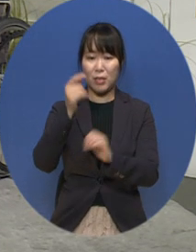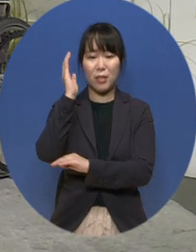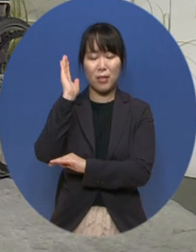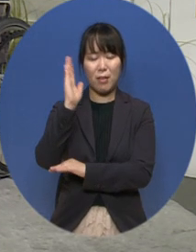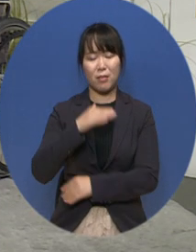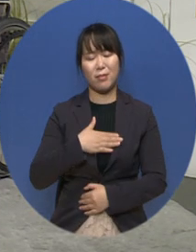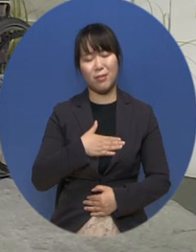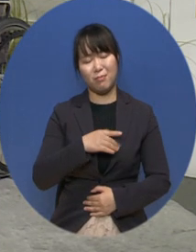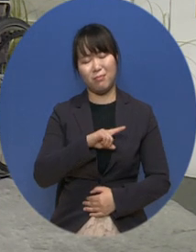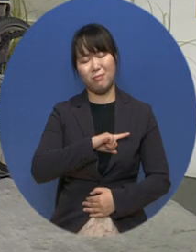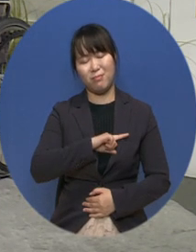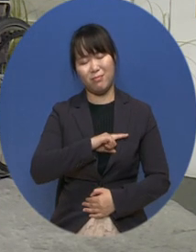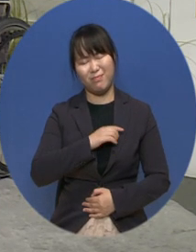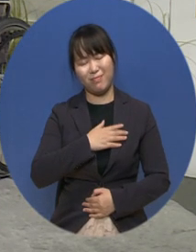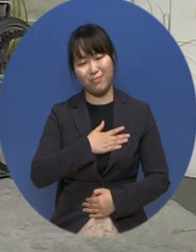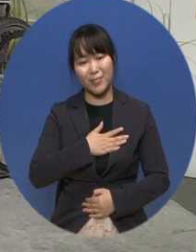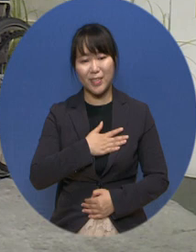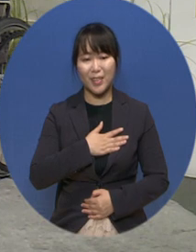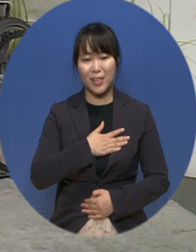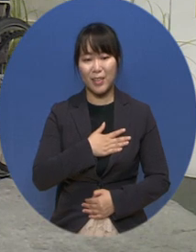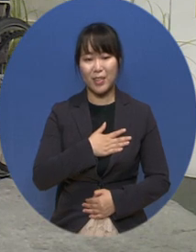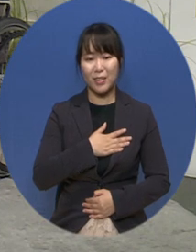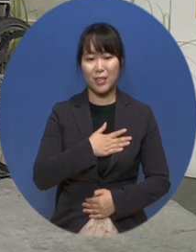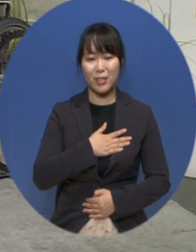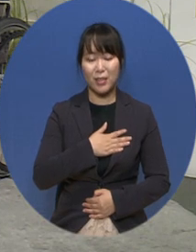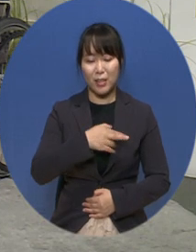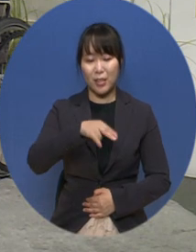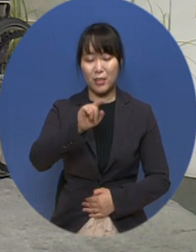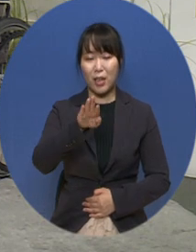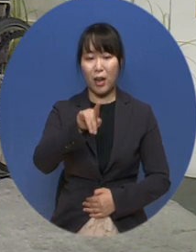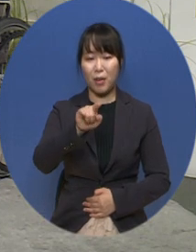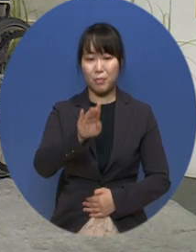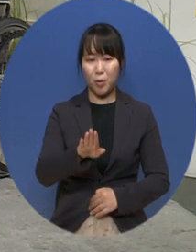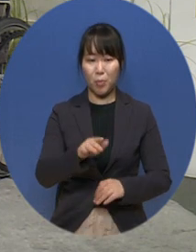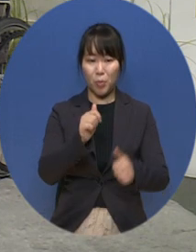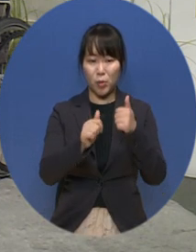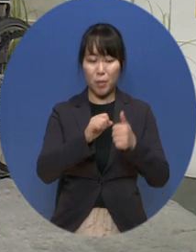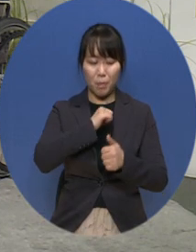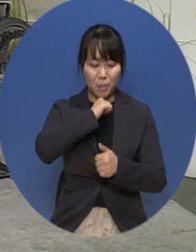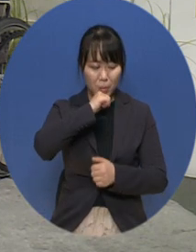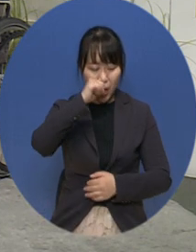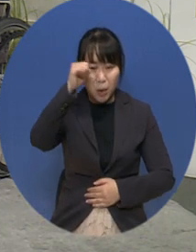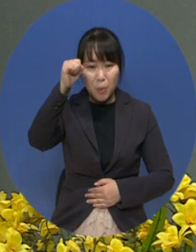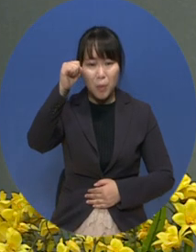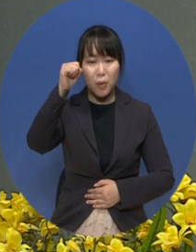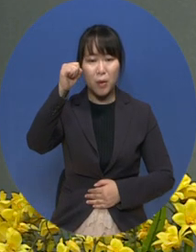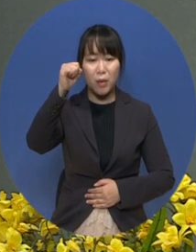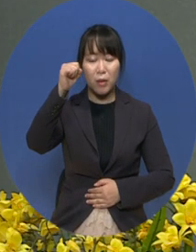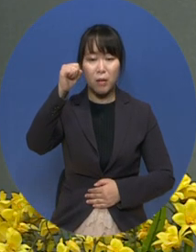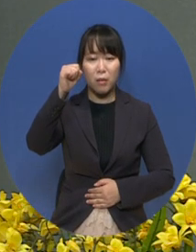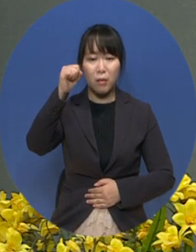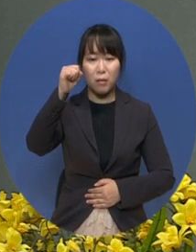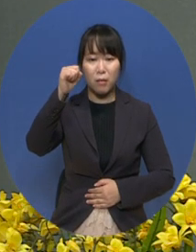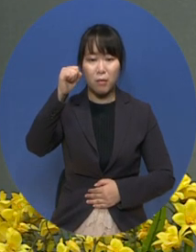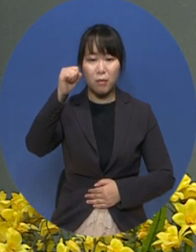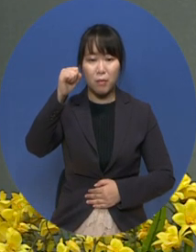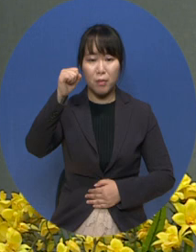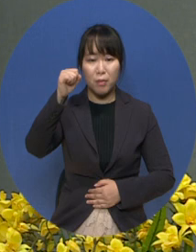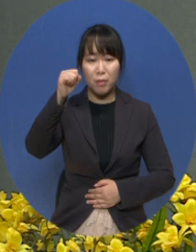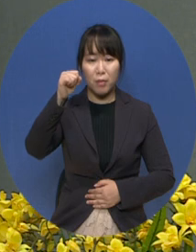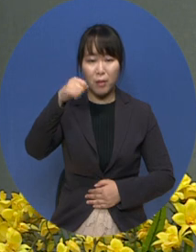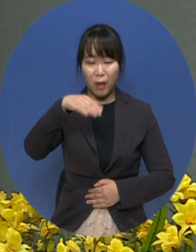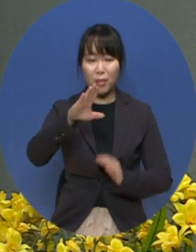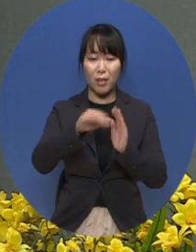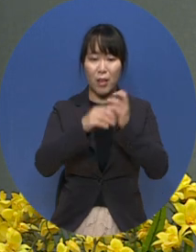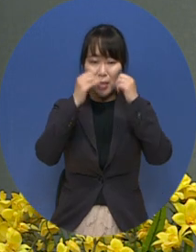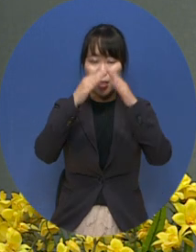가장 찡 했었는데 이제 사법고시에 를 다 합격하고 나서 예 이제 내려갈 때 새마을호